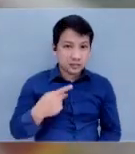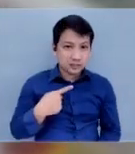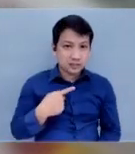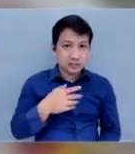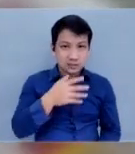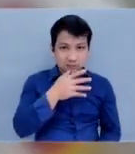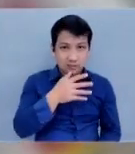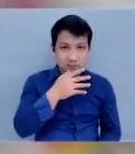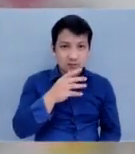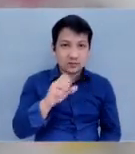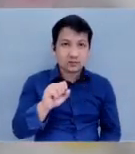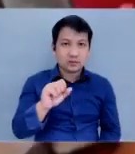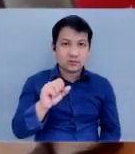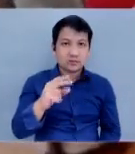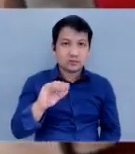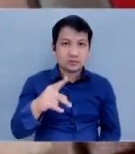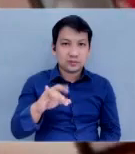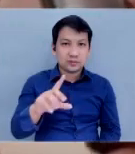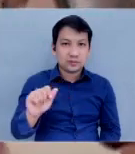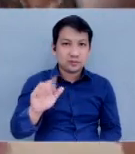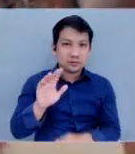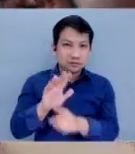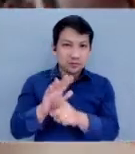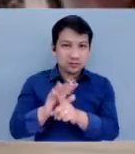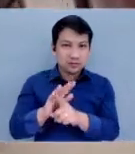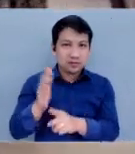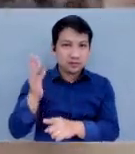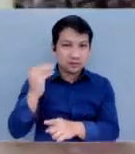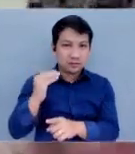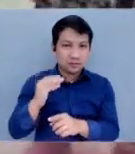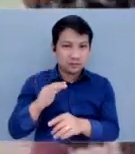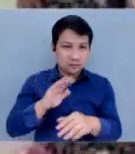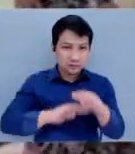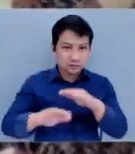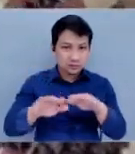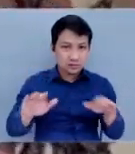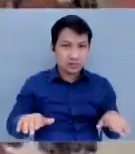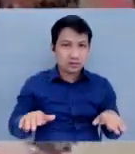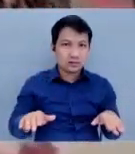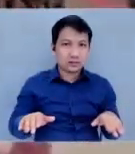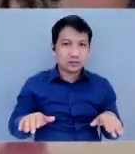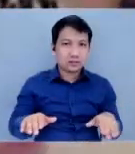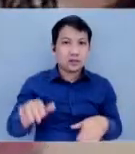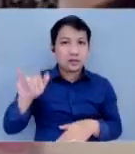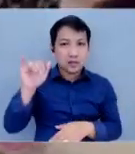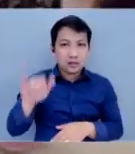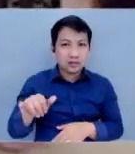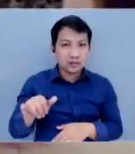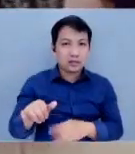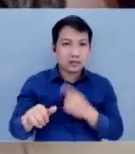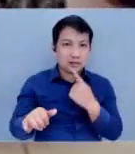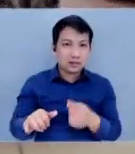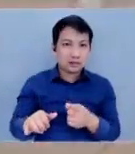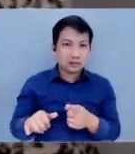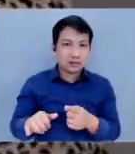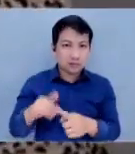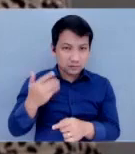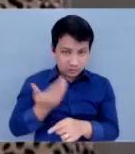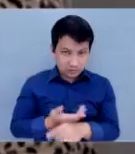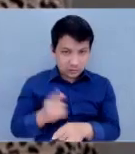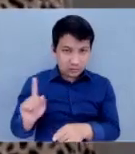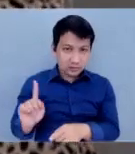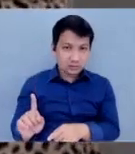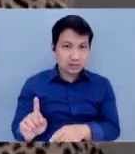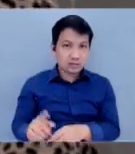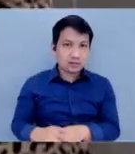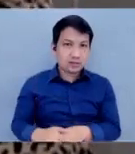Sophia na nag-viral kamakailan. Kahit kasi kapapanganak lang, hindi siya umabsent ng kailanganin ng isa pa niyang anak. Kwentuhan